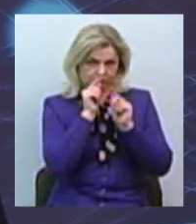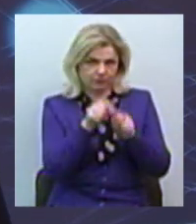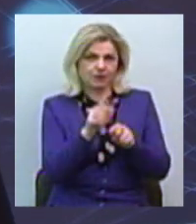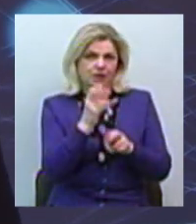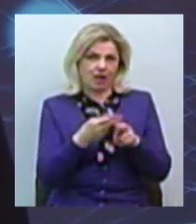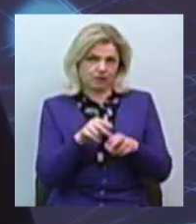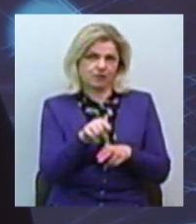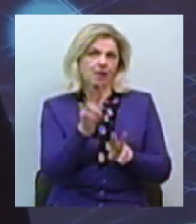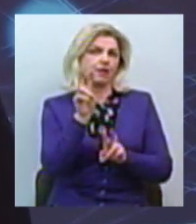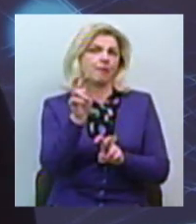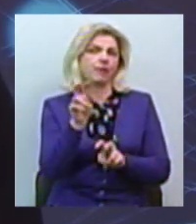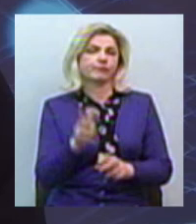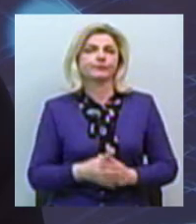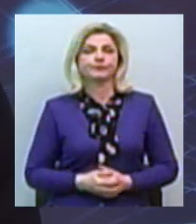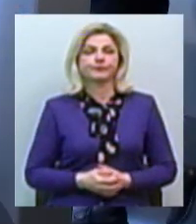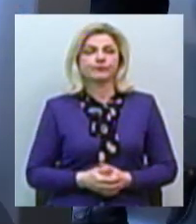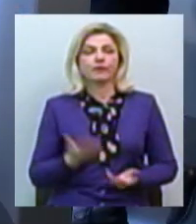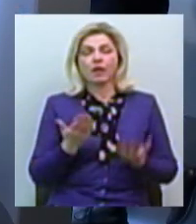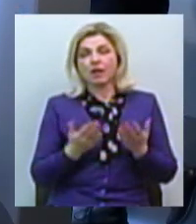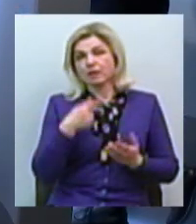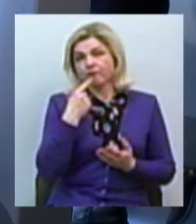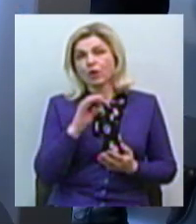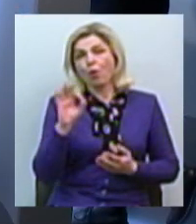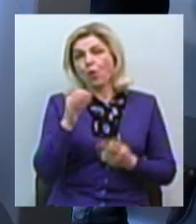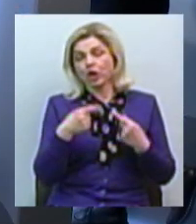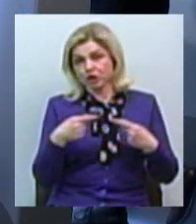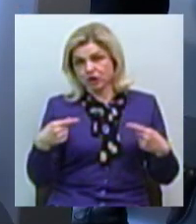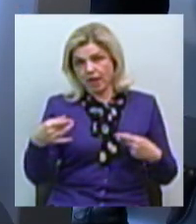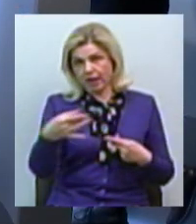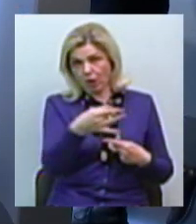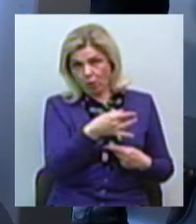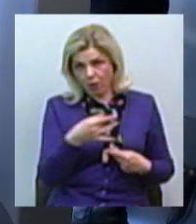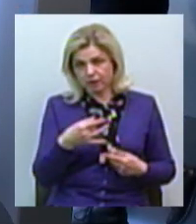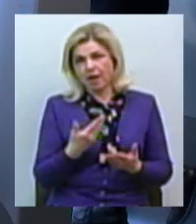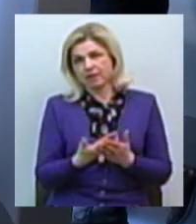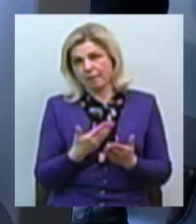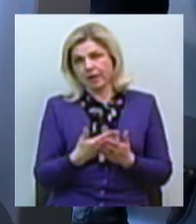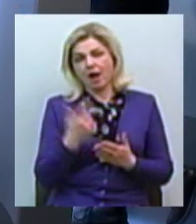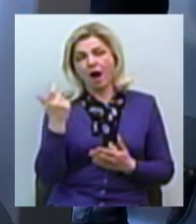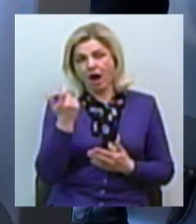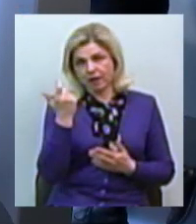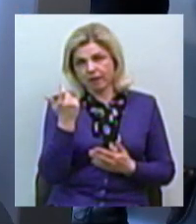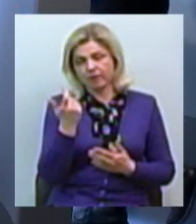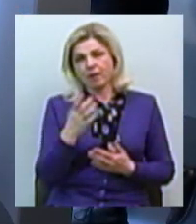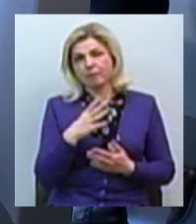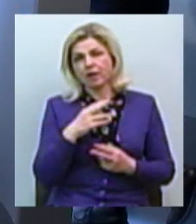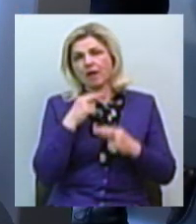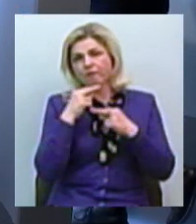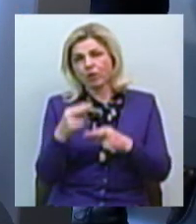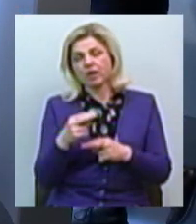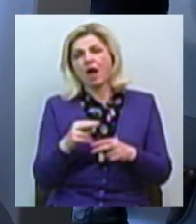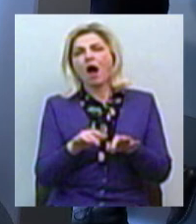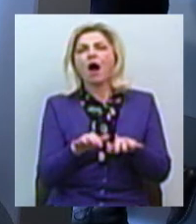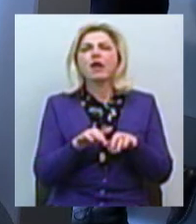сфокусованим на цьому. Якщо ми кажемо про інші регіони, то знову ж таки... Наприклад, Харків дуже фокусований на